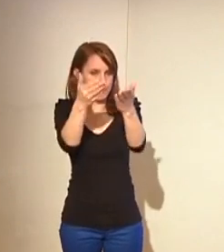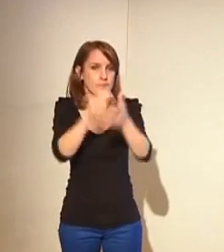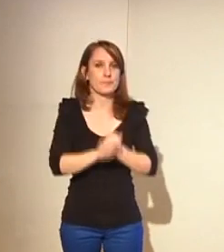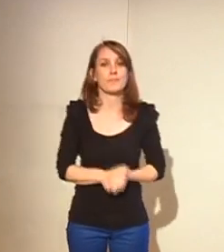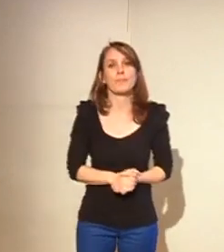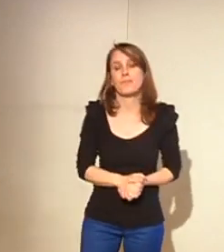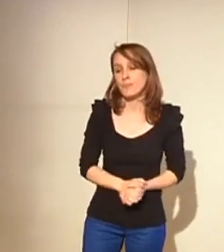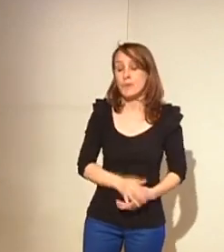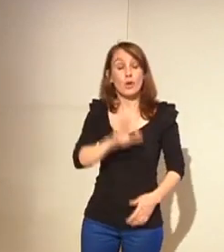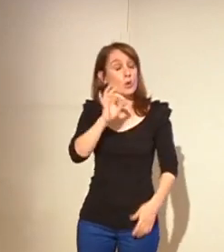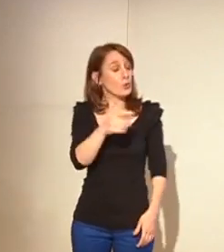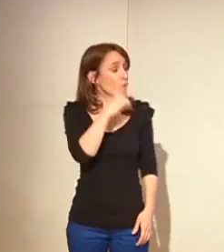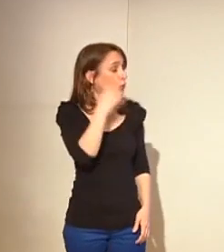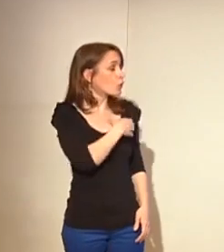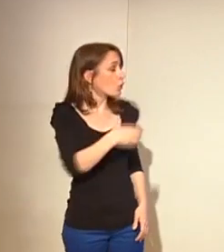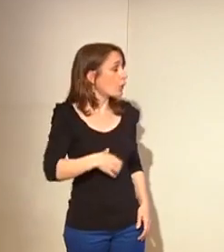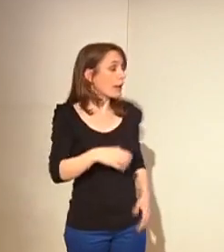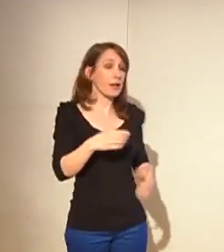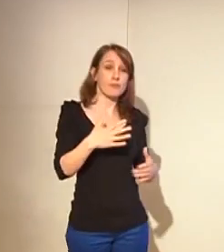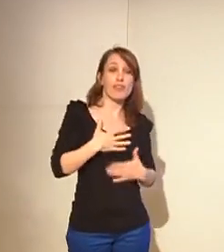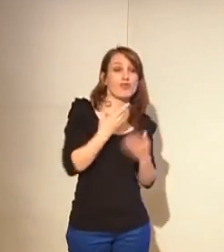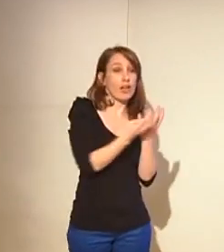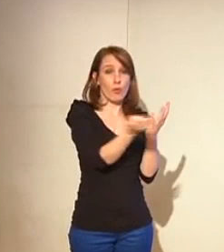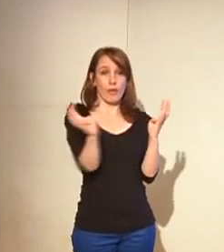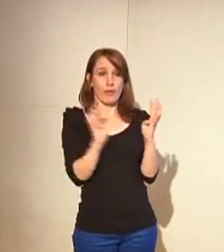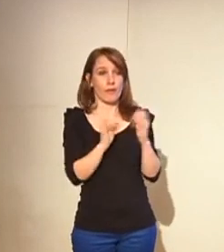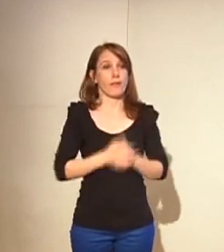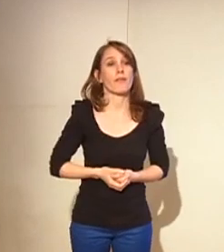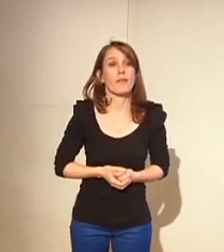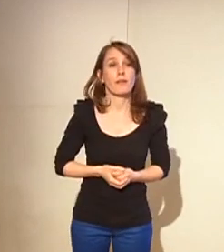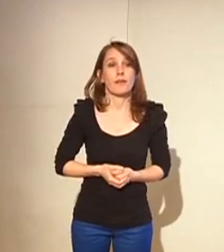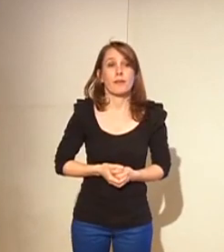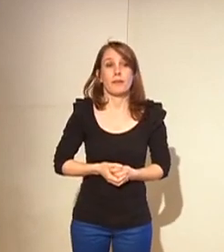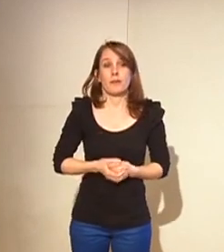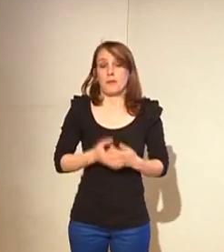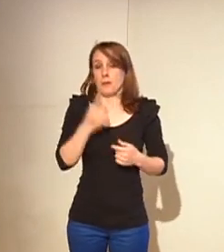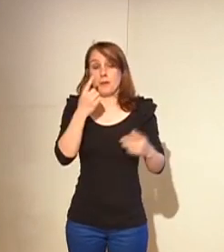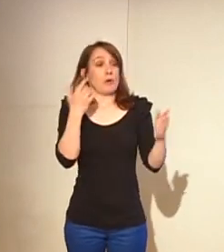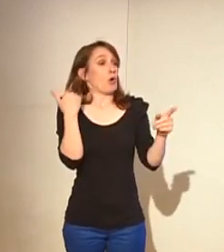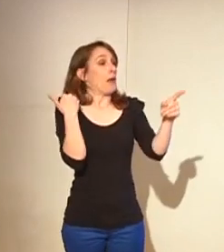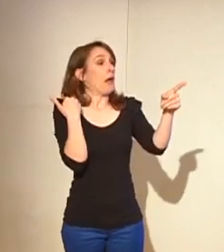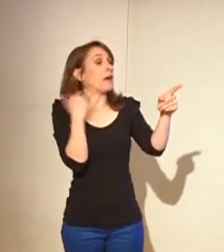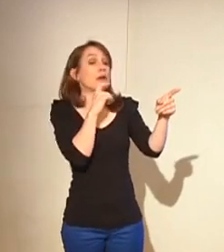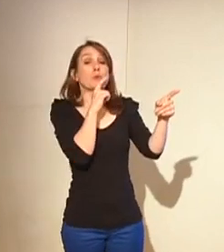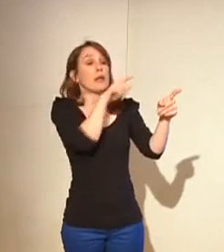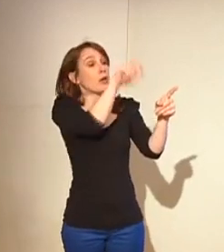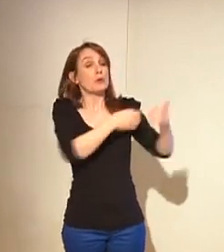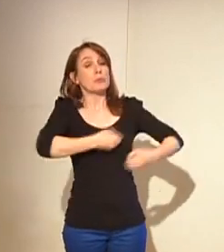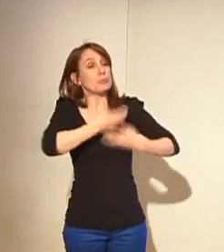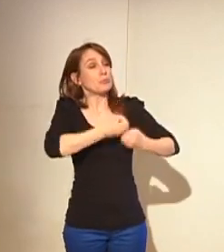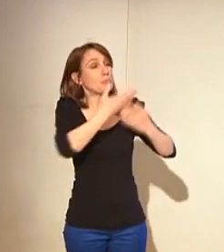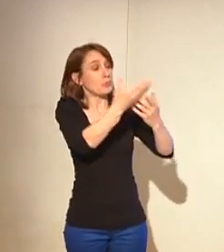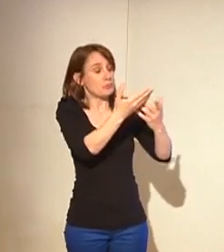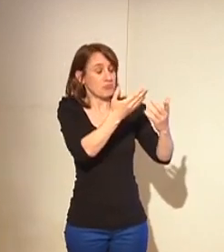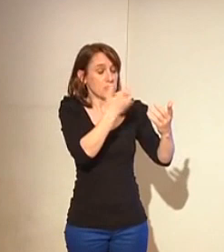oui monsieur Monsieur le Maire chers collègues donc il y a eu dans les propos qui ont été tenus deux aspects